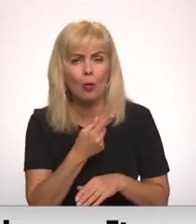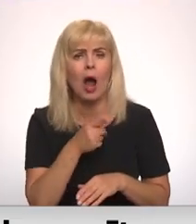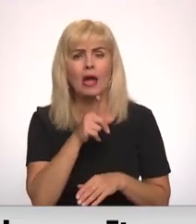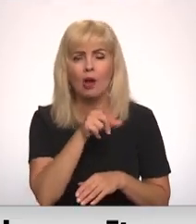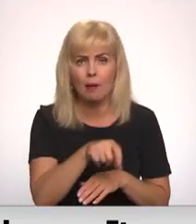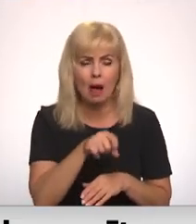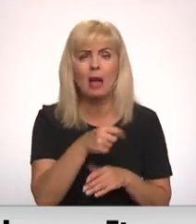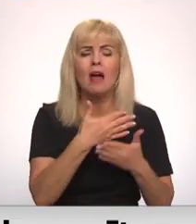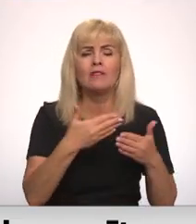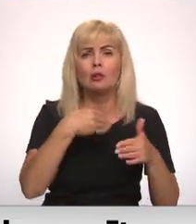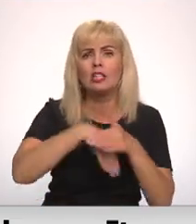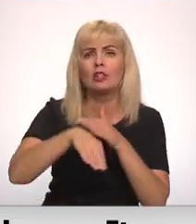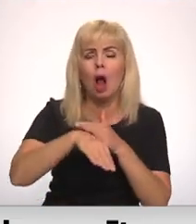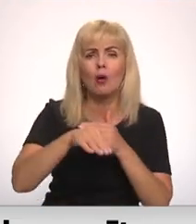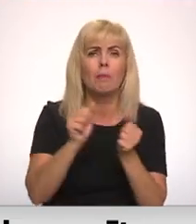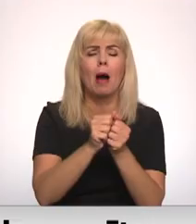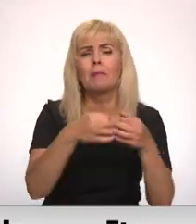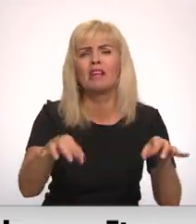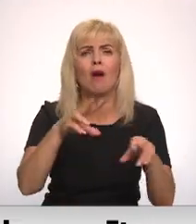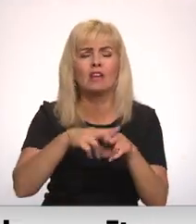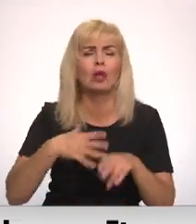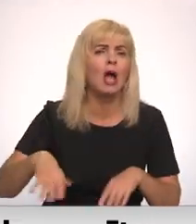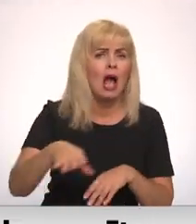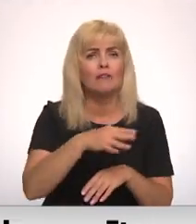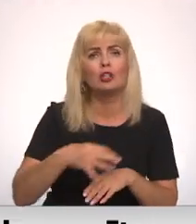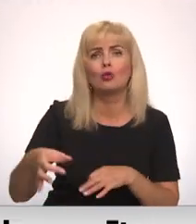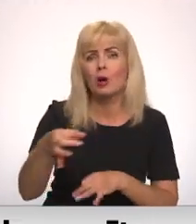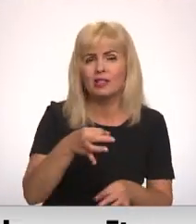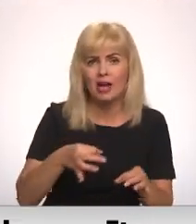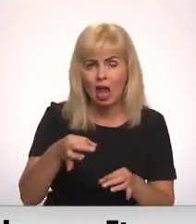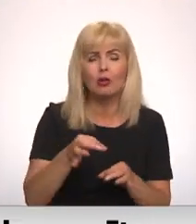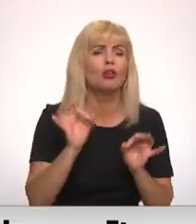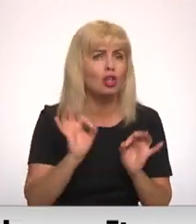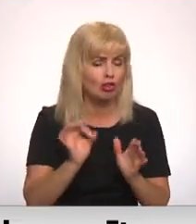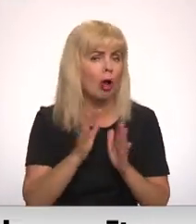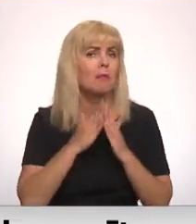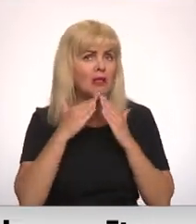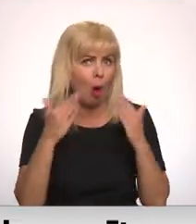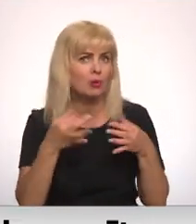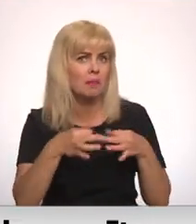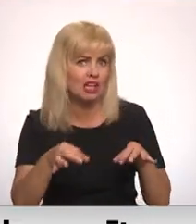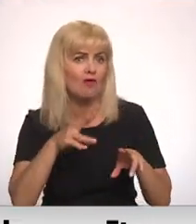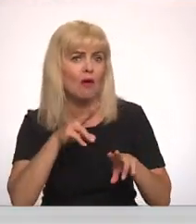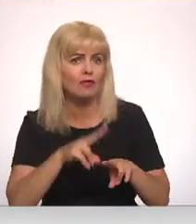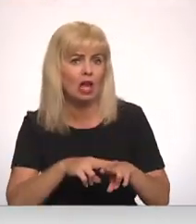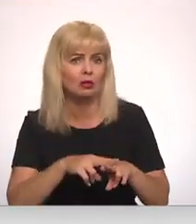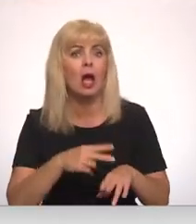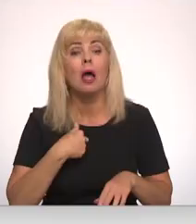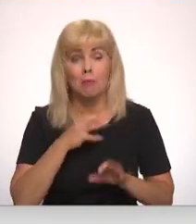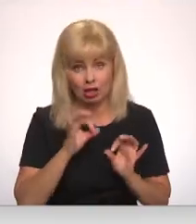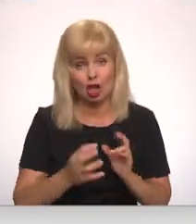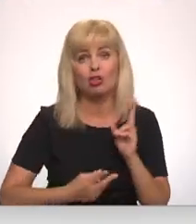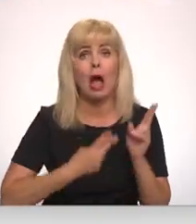liecina virkne izdrukātu lapu ar vakancēm visos reģionos, un tādu patiešām ir daudz. Es domāju, man ir emocijas,